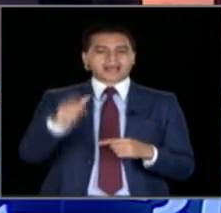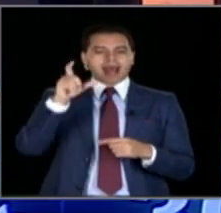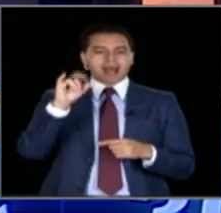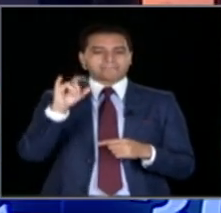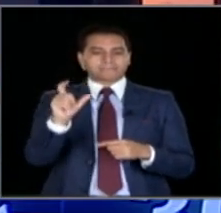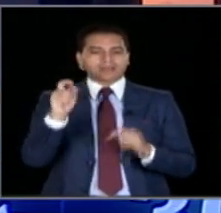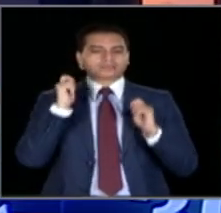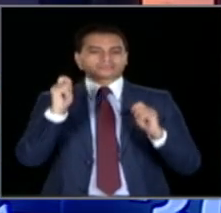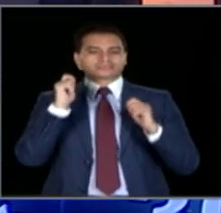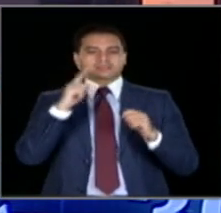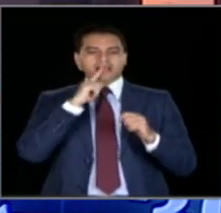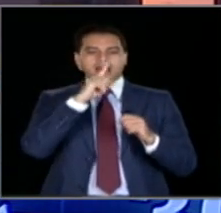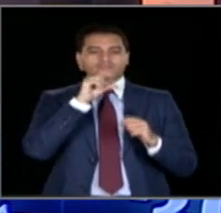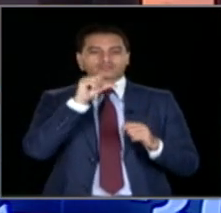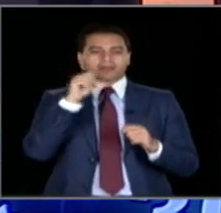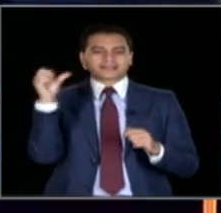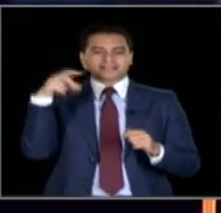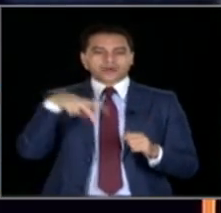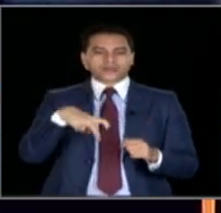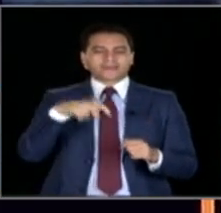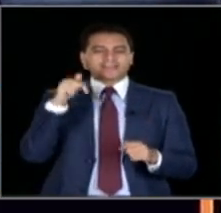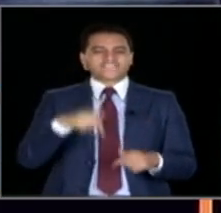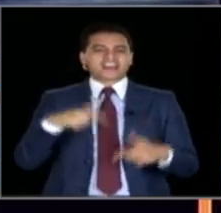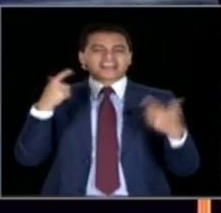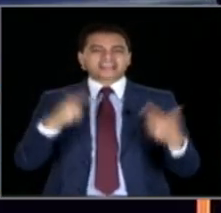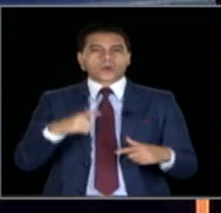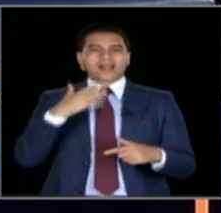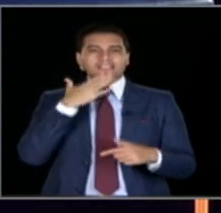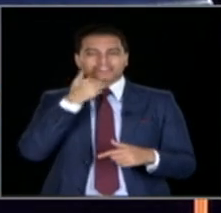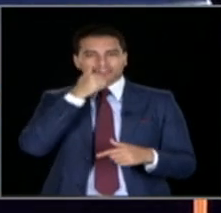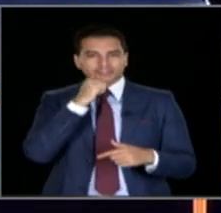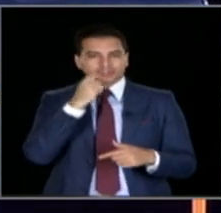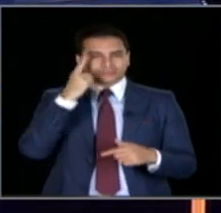1989 في إحدى الدول الآسيوية، فما هي؟